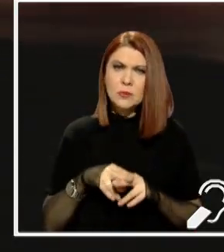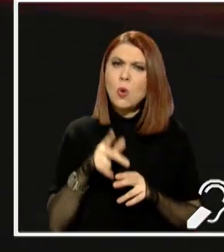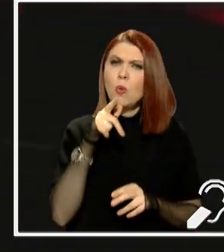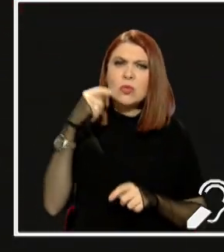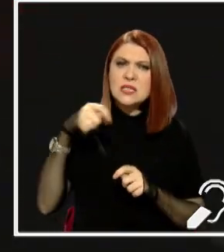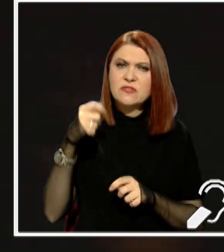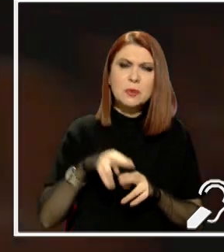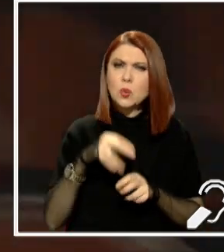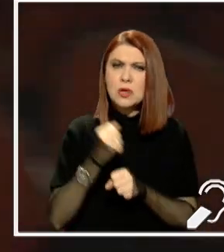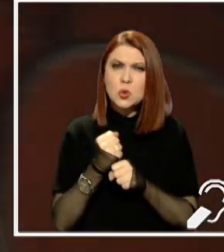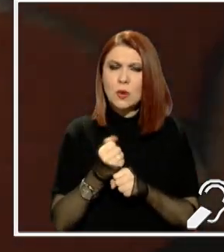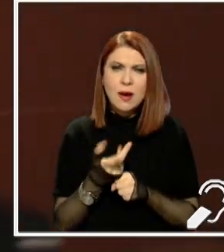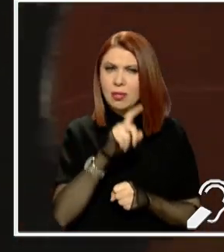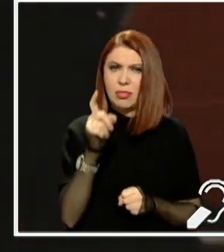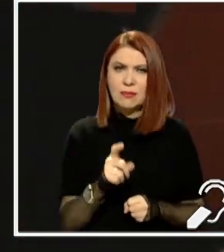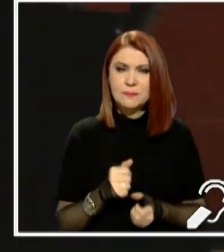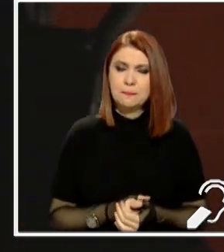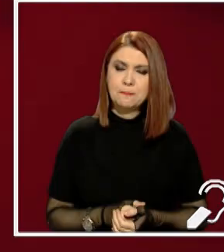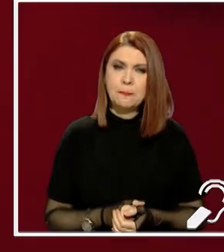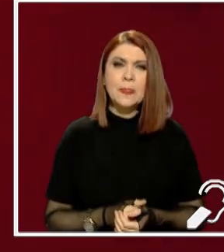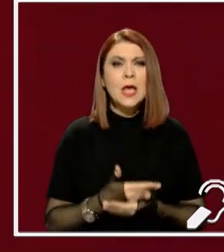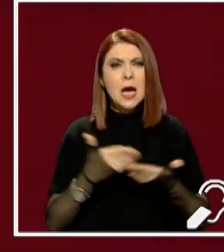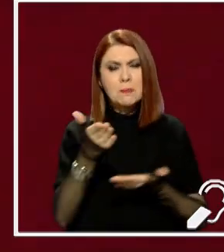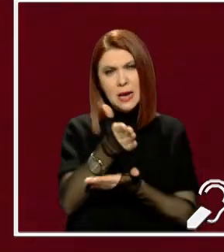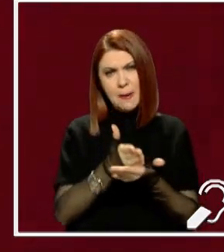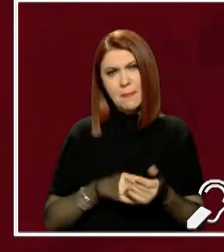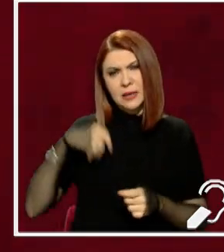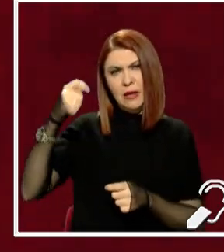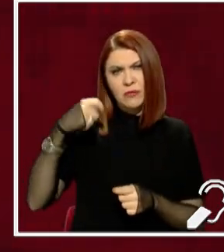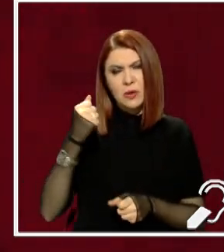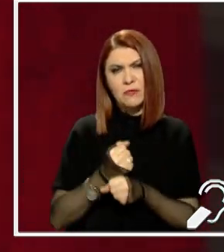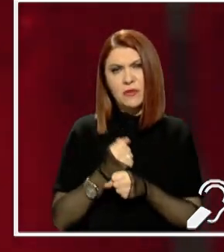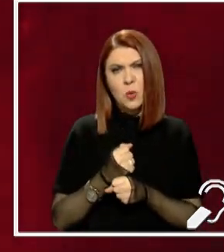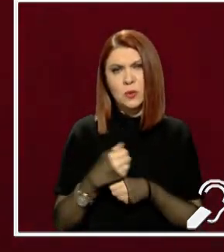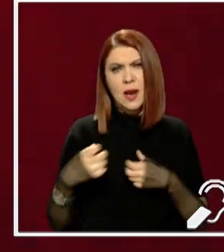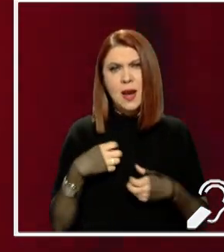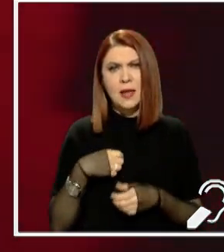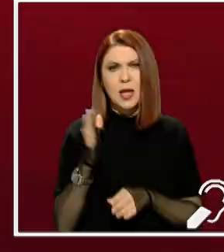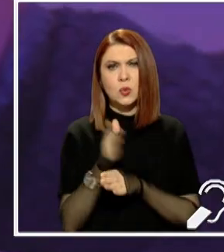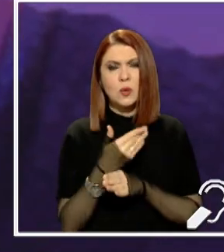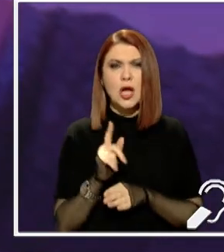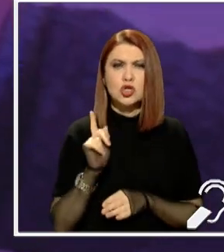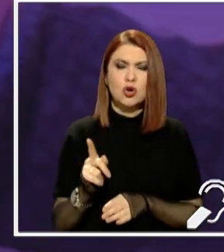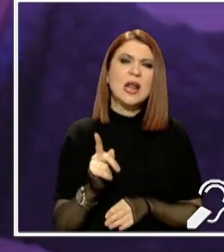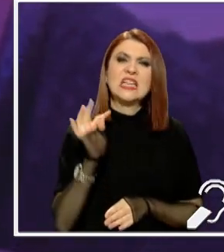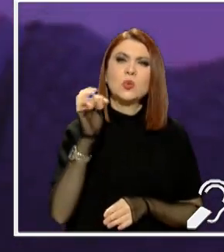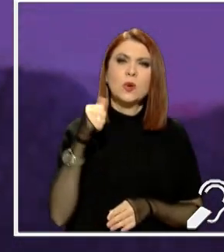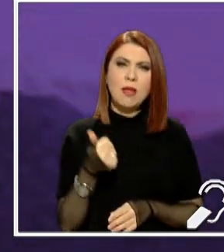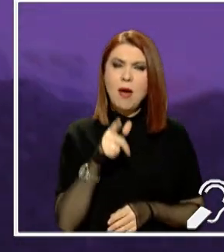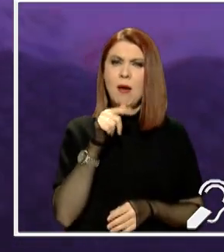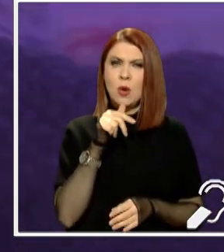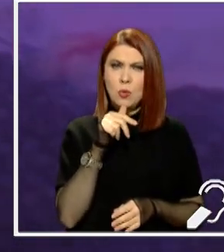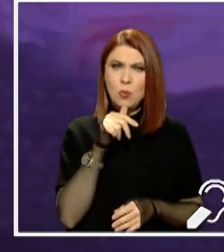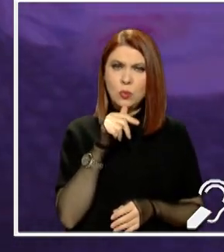filmat? Cum ați lucrat? În mare parte, filmările au fost realizate la Teatrul Național Aurel Umania din Turda. Acolo